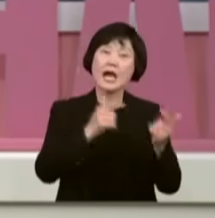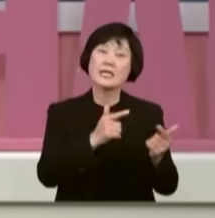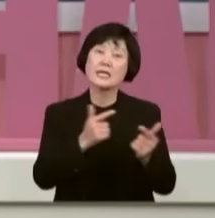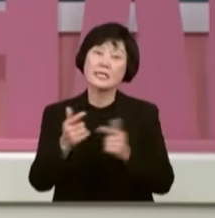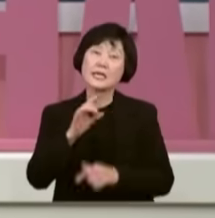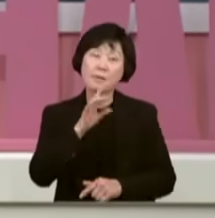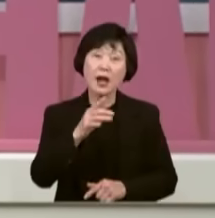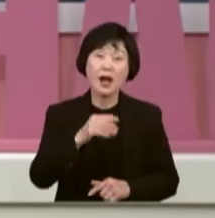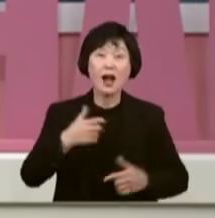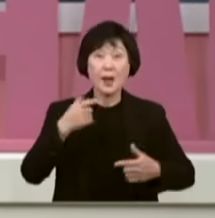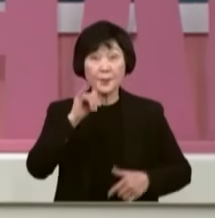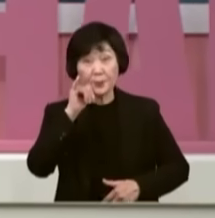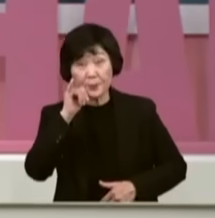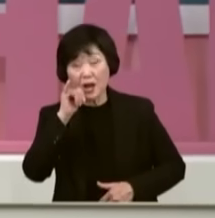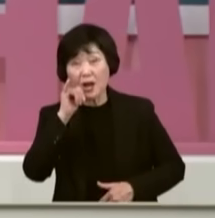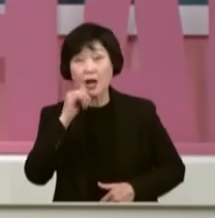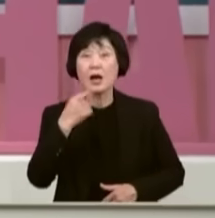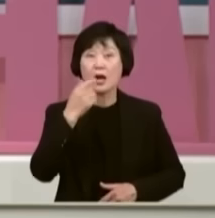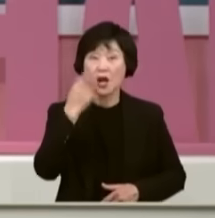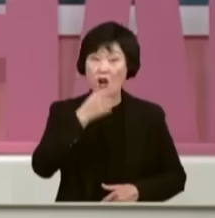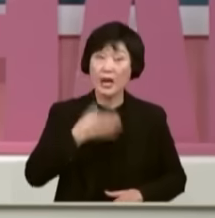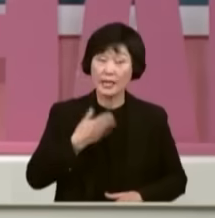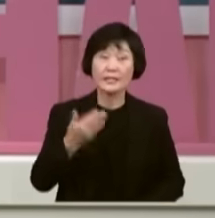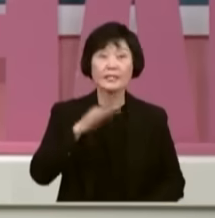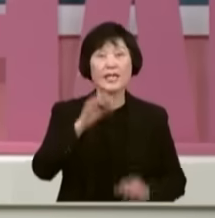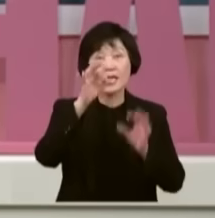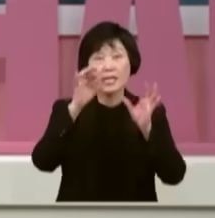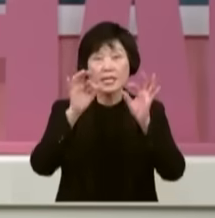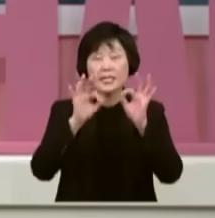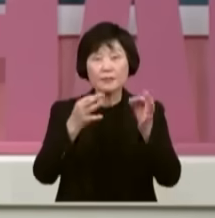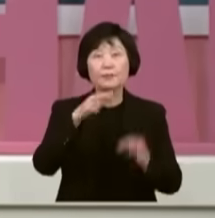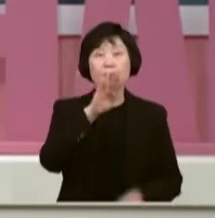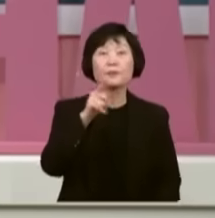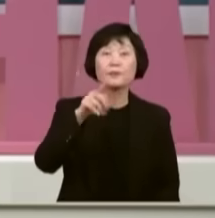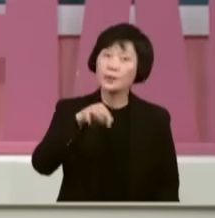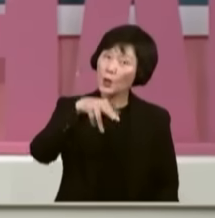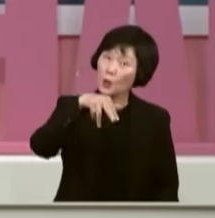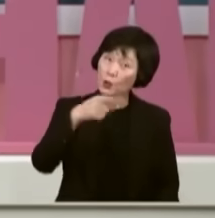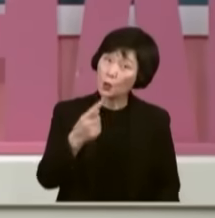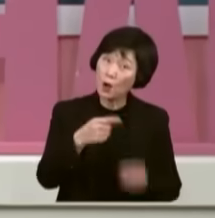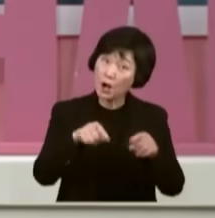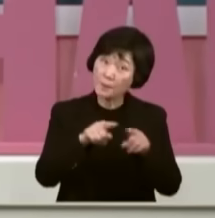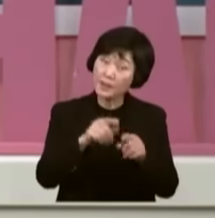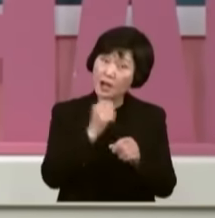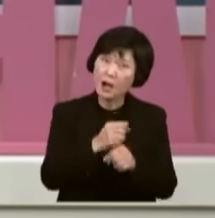그 뽀뽀뽀를 즐겨보는 줄 알았더니. 네. 김병조 씨하고 같이 꽁트하는 게 재미있었는지